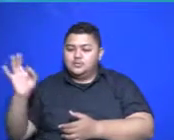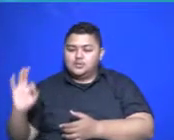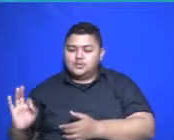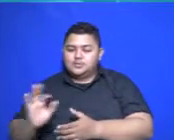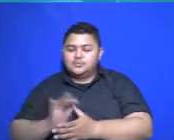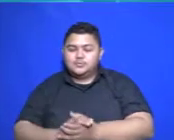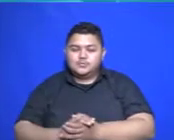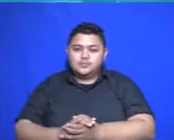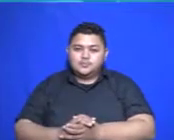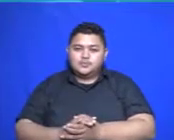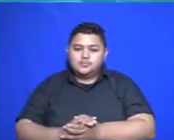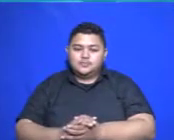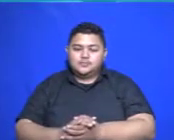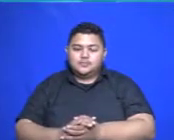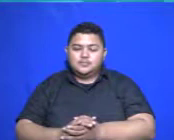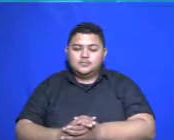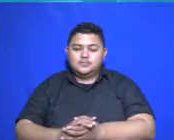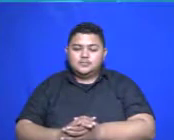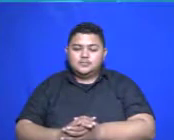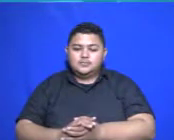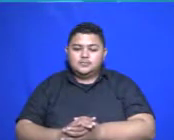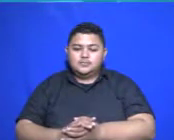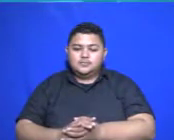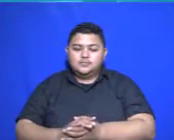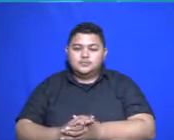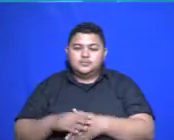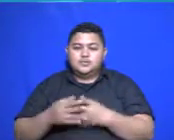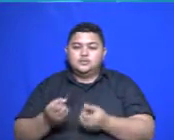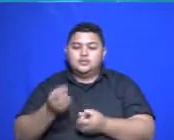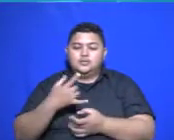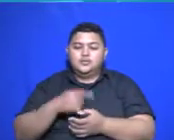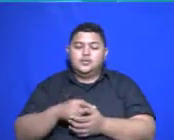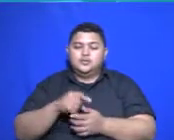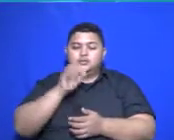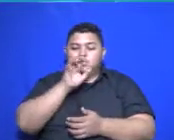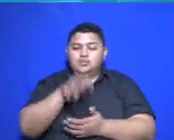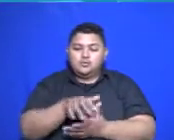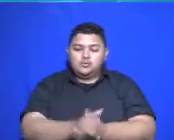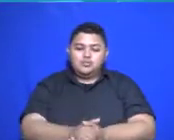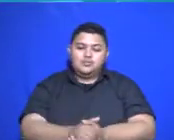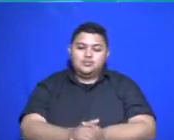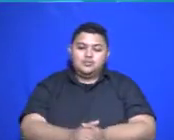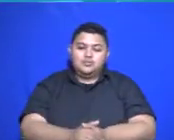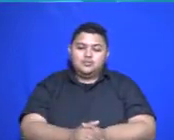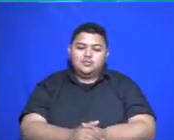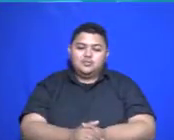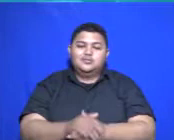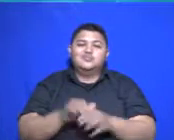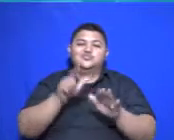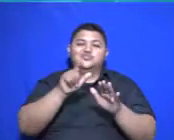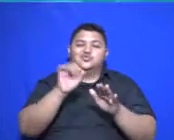3,01%. Ini sudah ada peningkatan yang signifikan. Walaupun kalau kita bicara dengan Singapura itu 7%